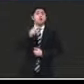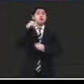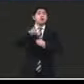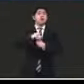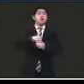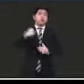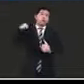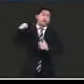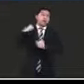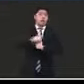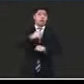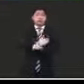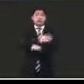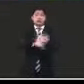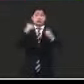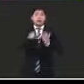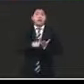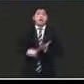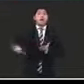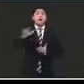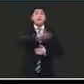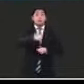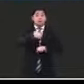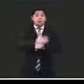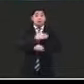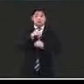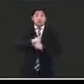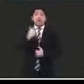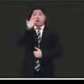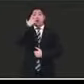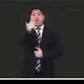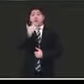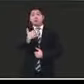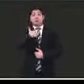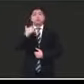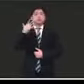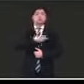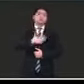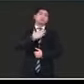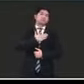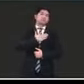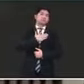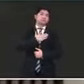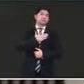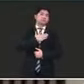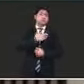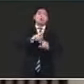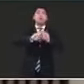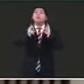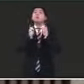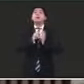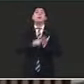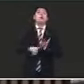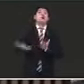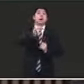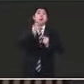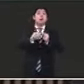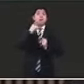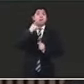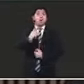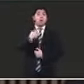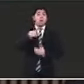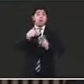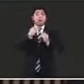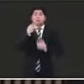bir kez daha Şehrimize ve ülkemize hayırlı olmasını diliyorum küresel ekonominin hem